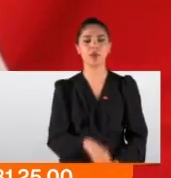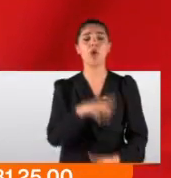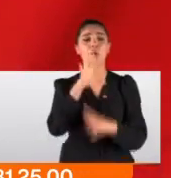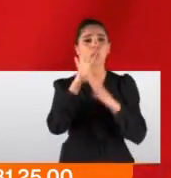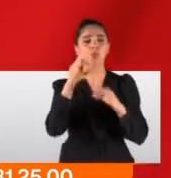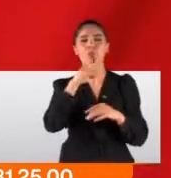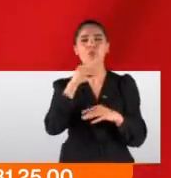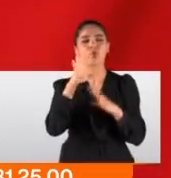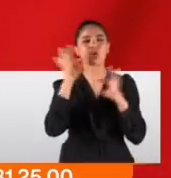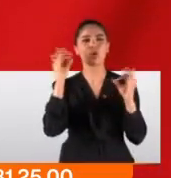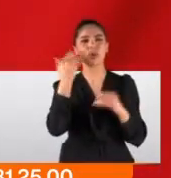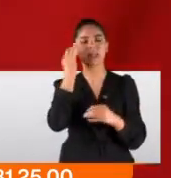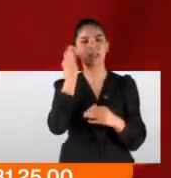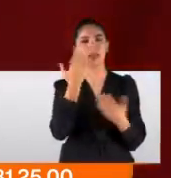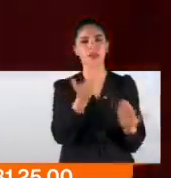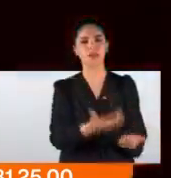Tebessümle.